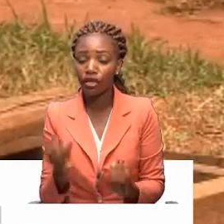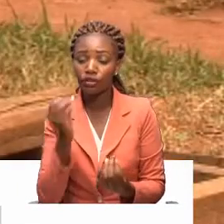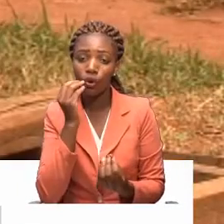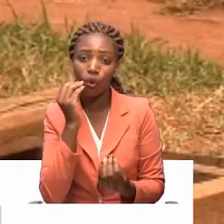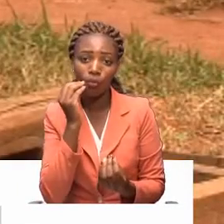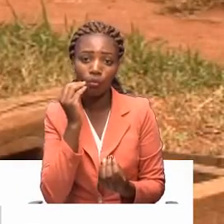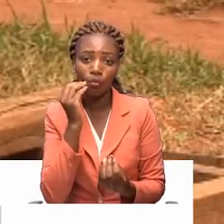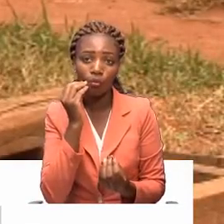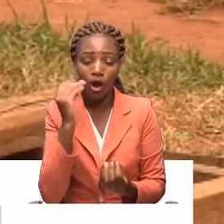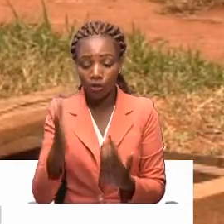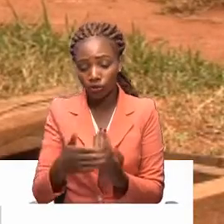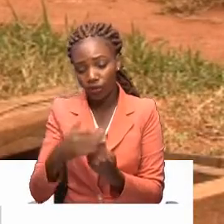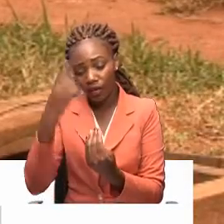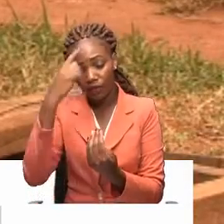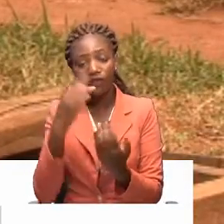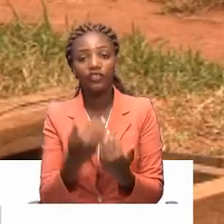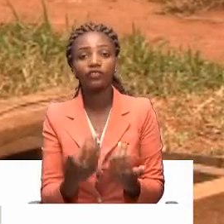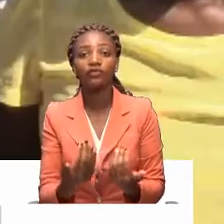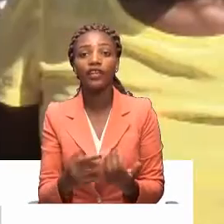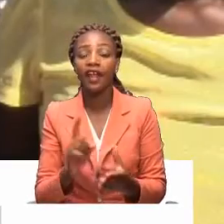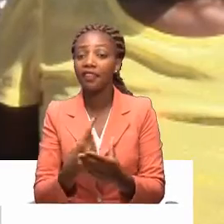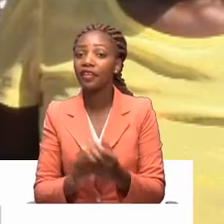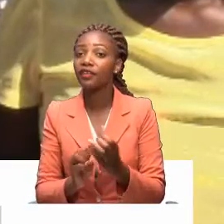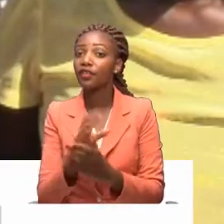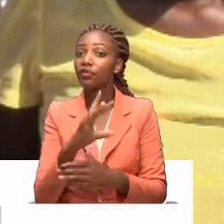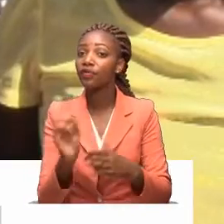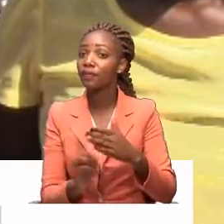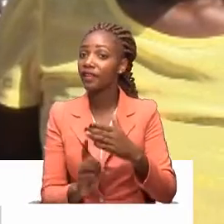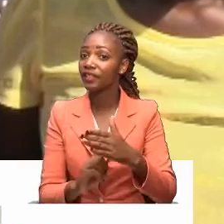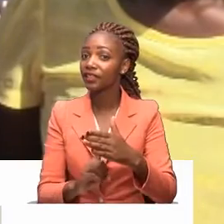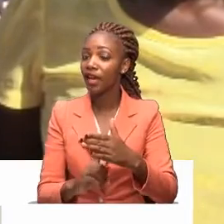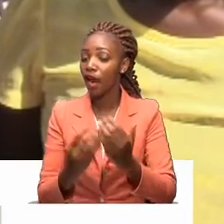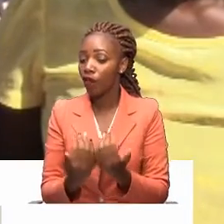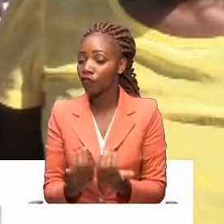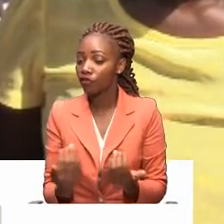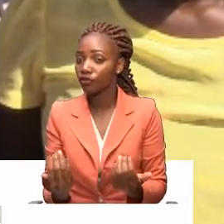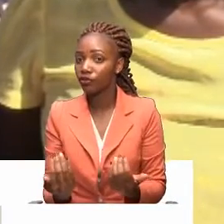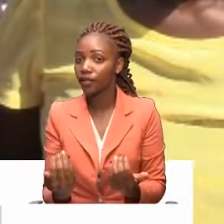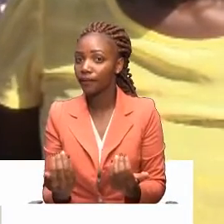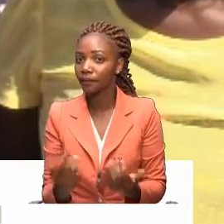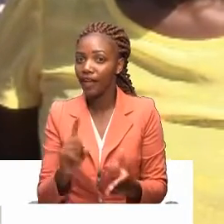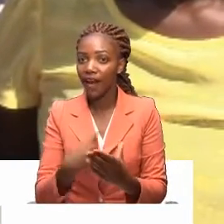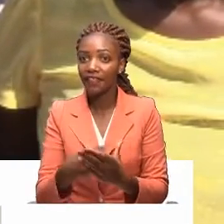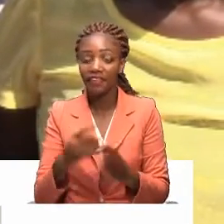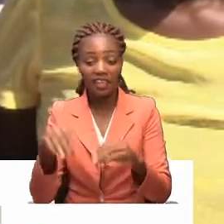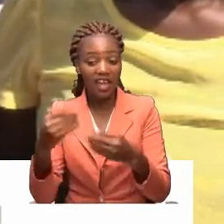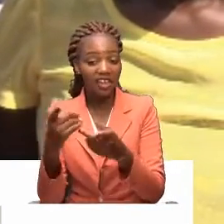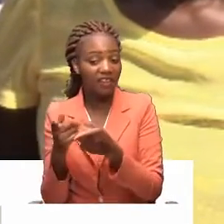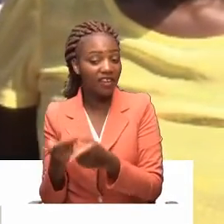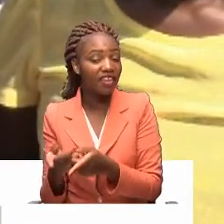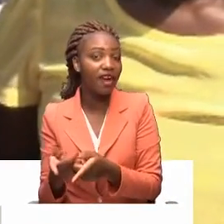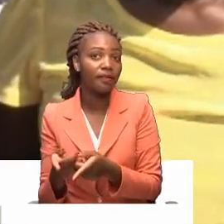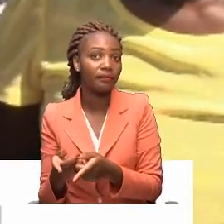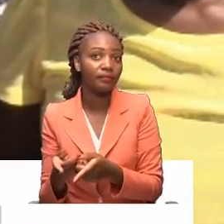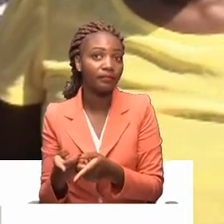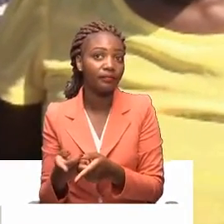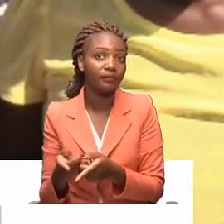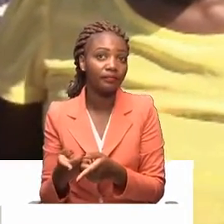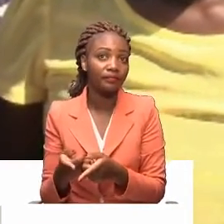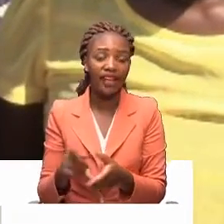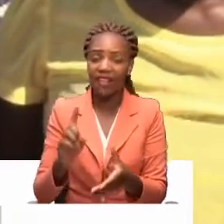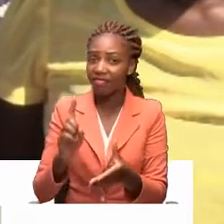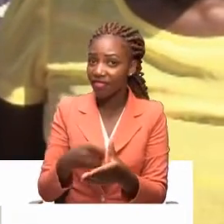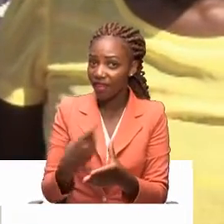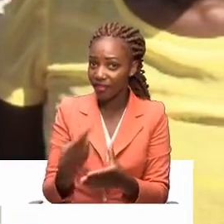watoto. Kwa hivyo wanapitia kwa Ministry of Department ya Children, then wanarifaiwa wakaletwa kwetu. Na wengine